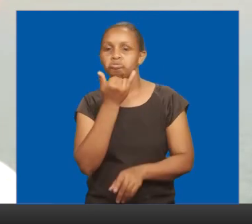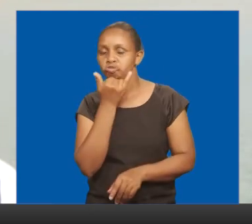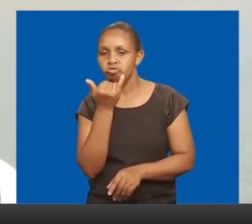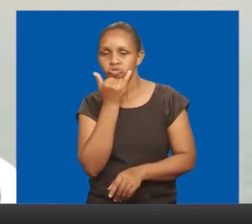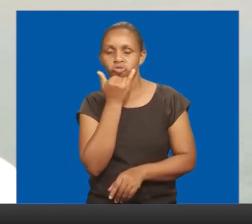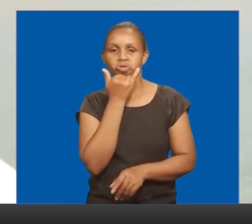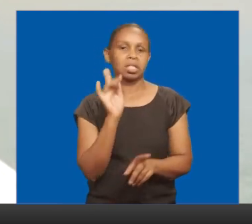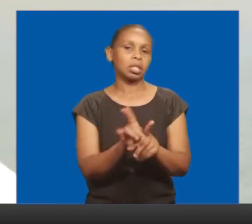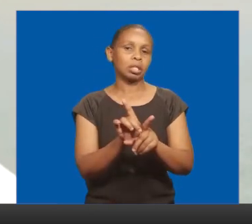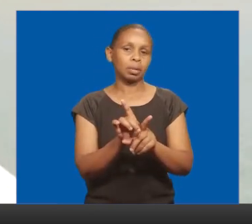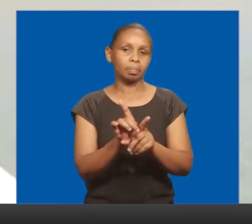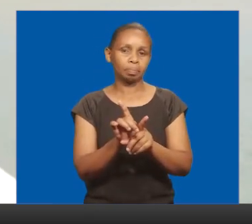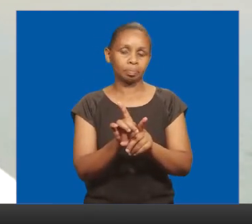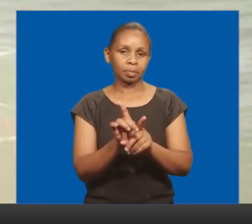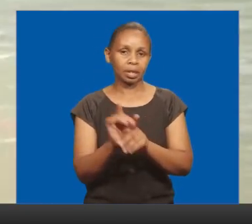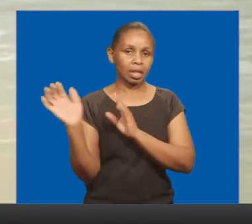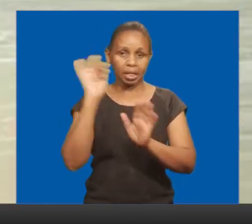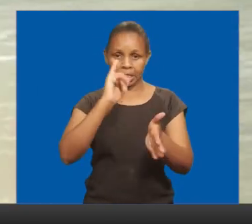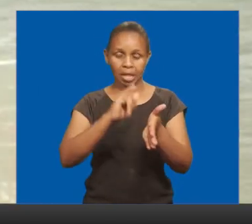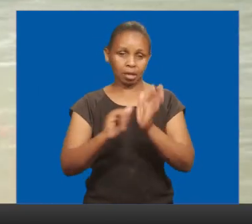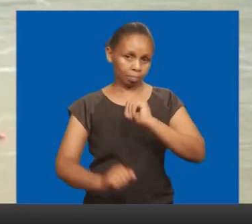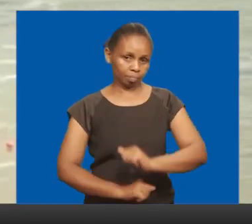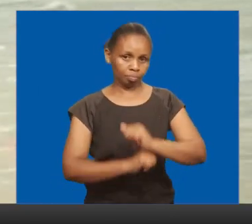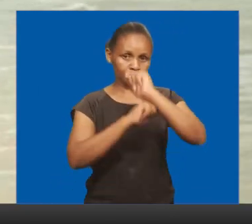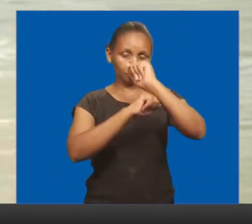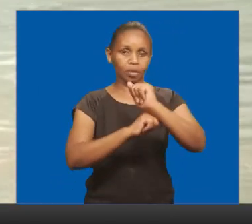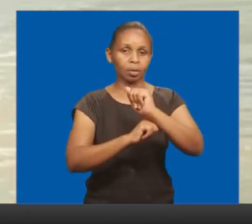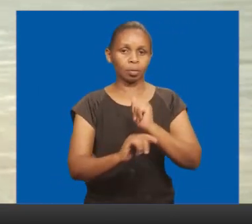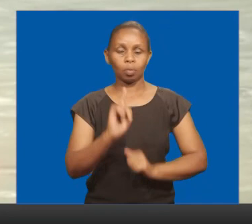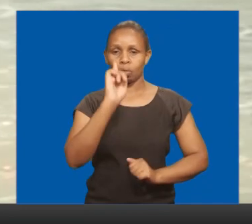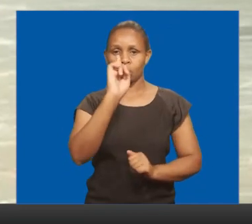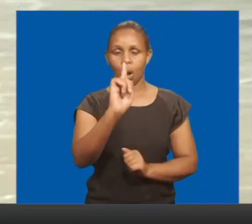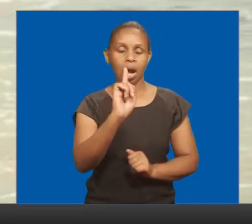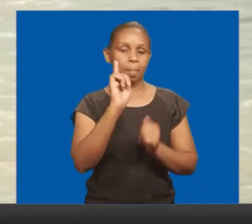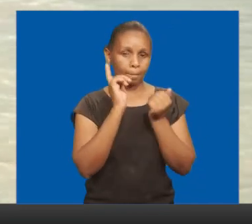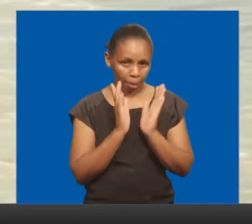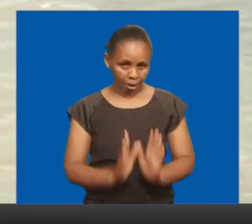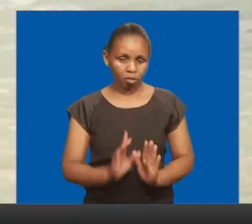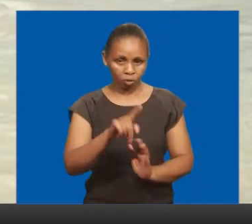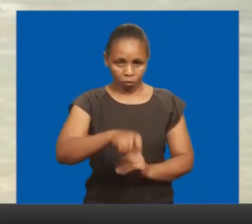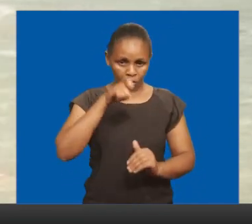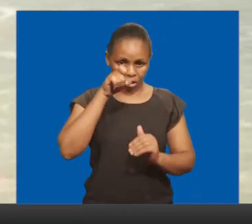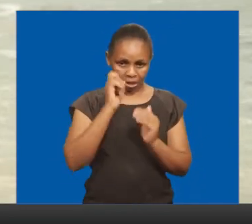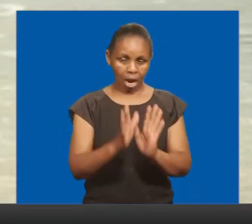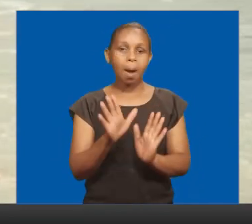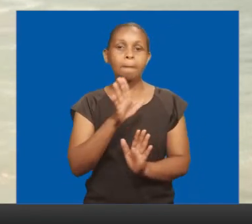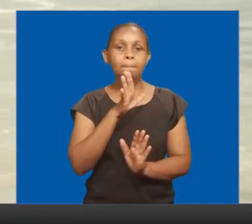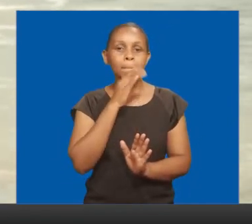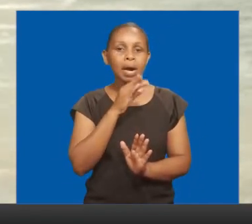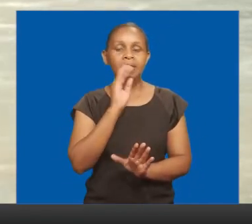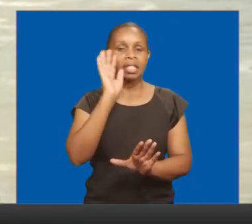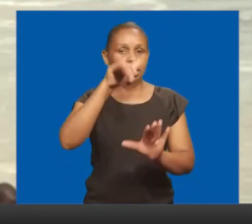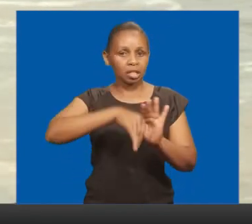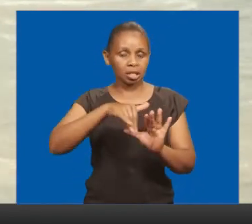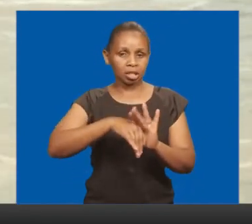hivo Hi kuvunja sheria maoni hayo yakiunga mkono na Blanco mtawali ambaye ni mvuvi kutoka